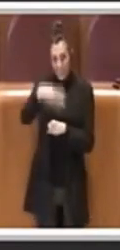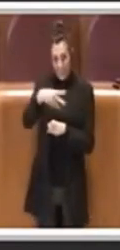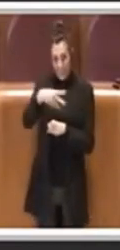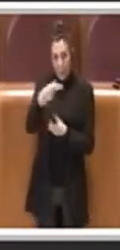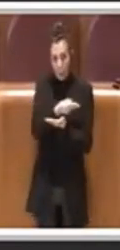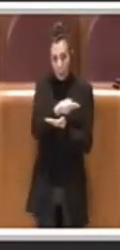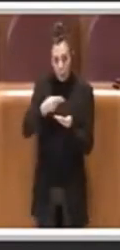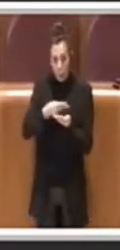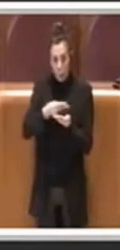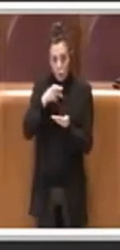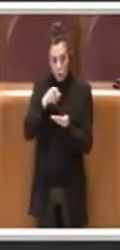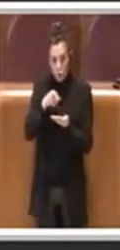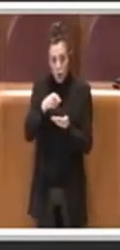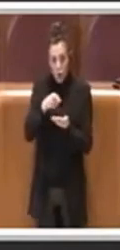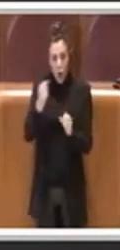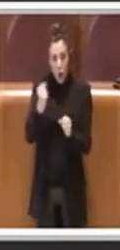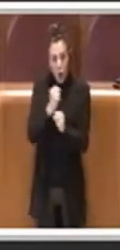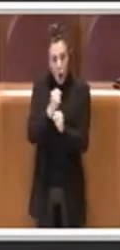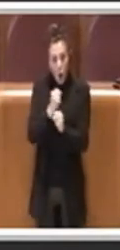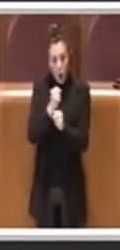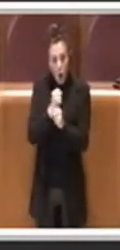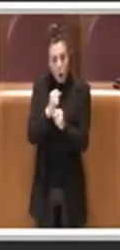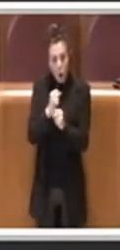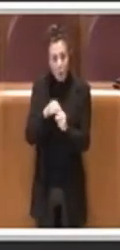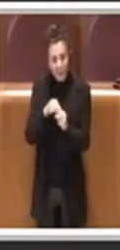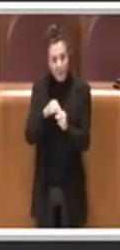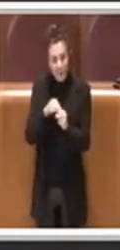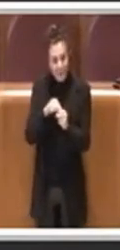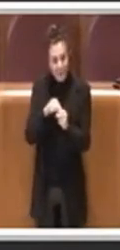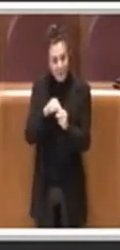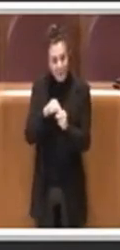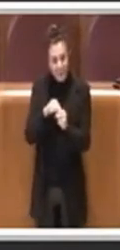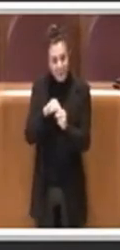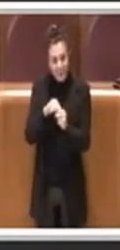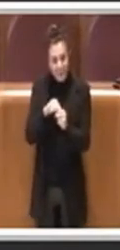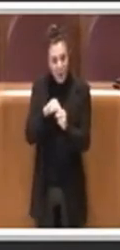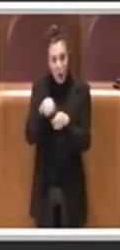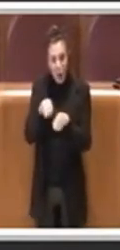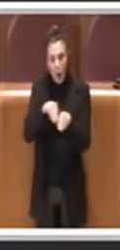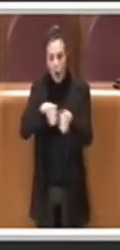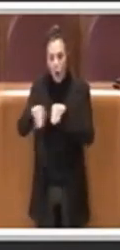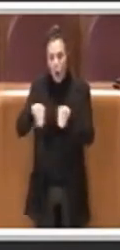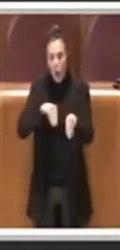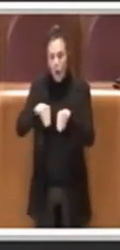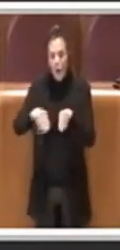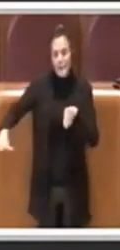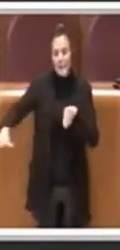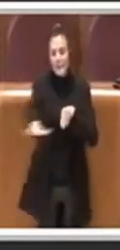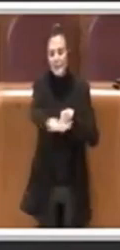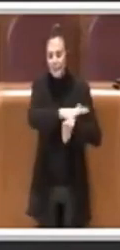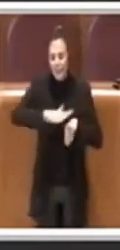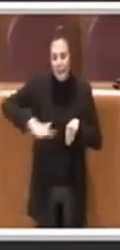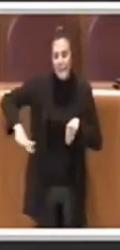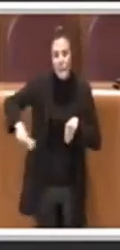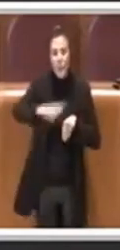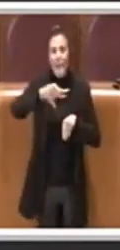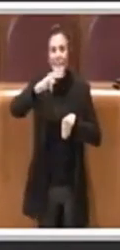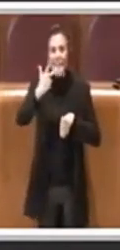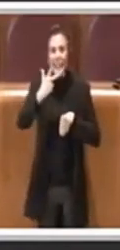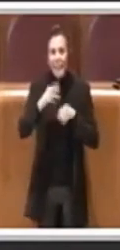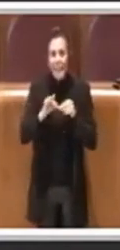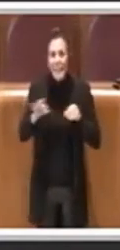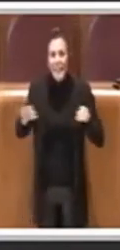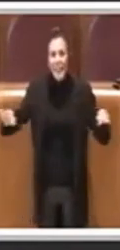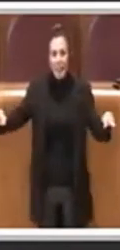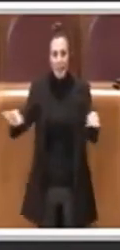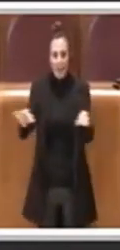l'opera da strutturare è un'opera che è una sua collocazione e spaziale tridimensionale ed in